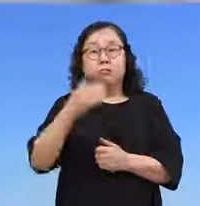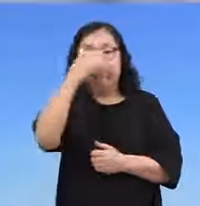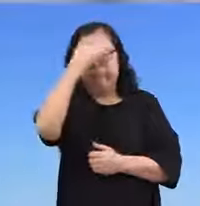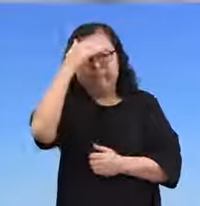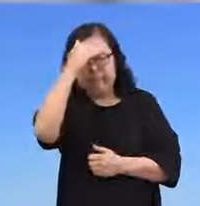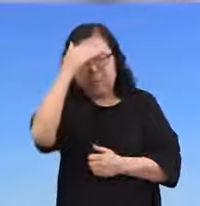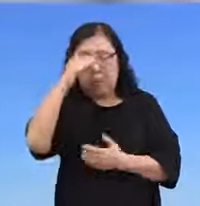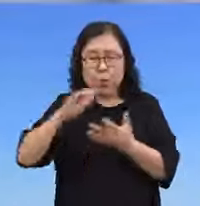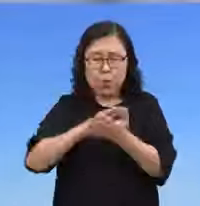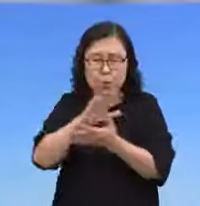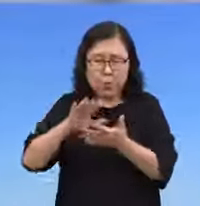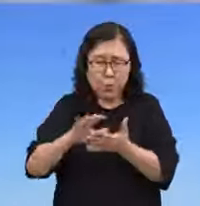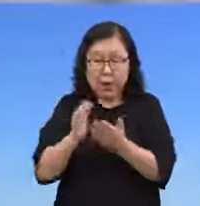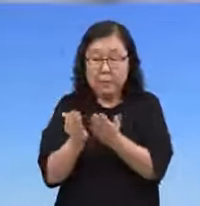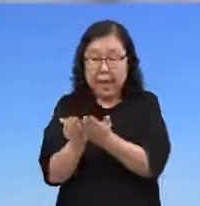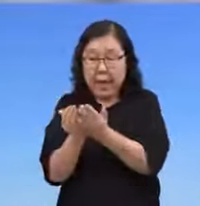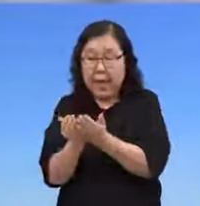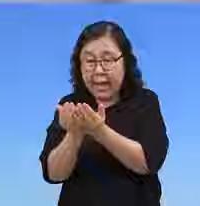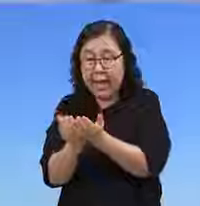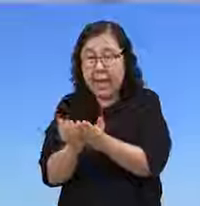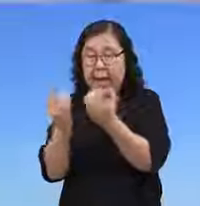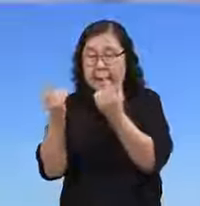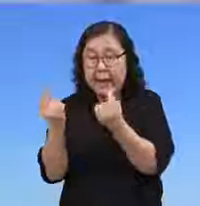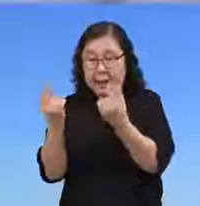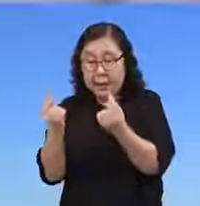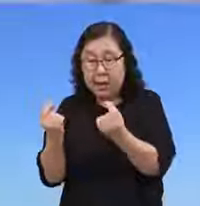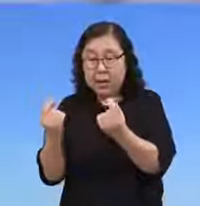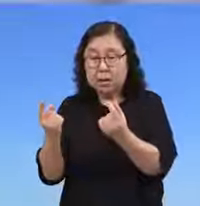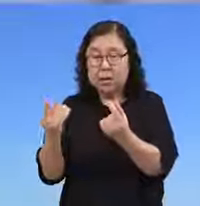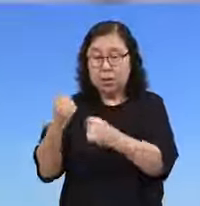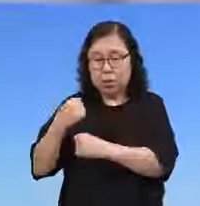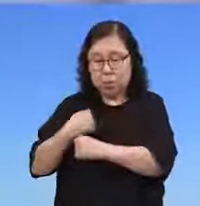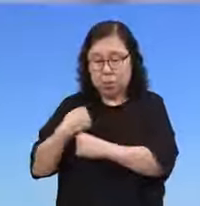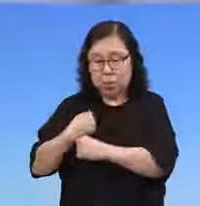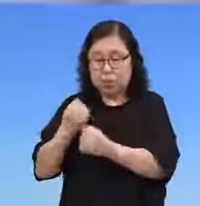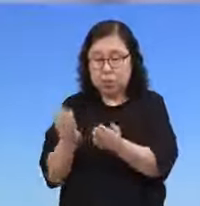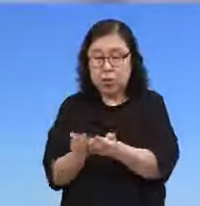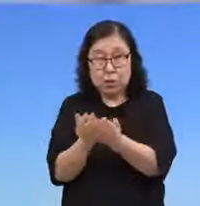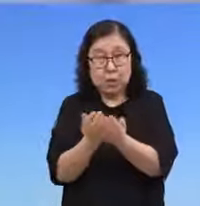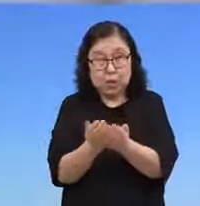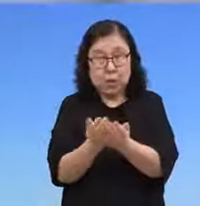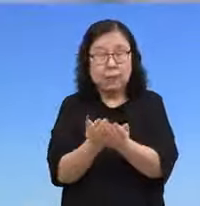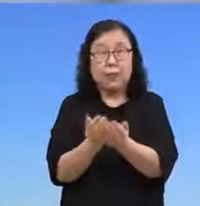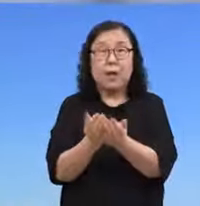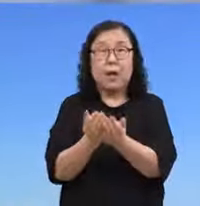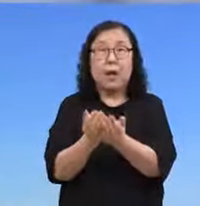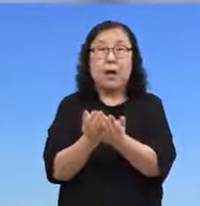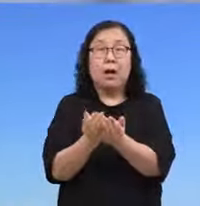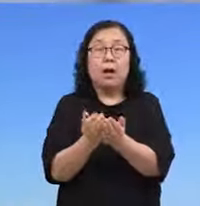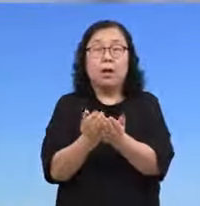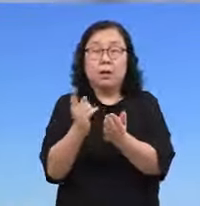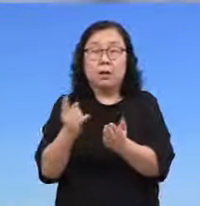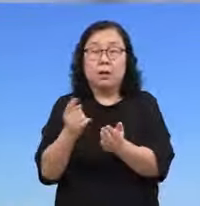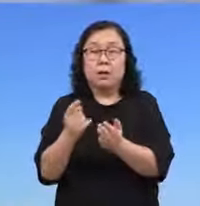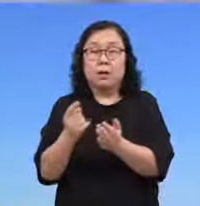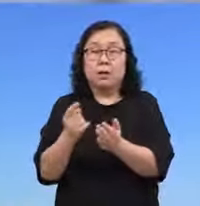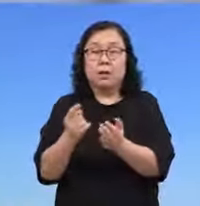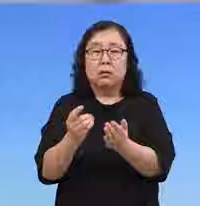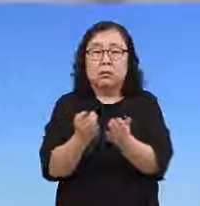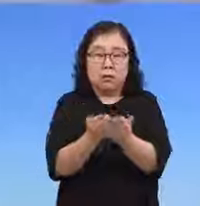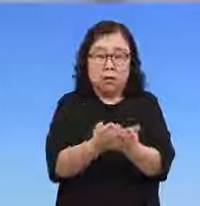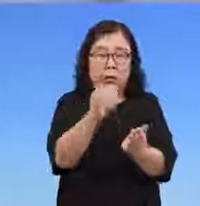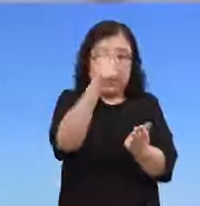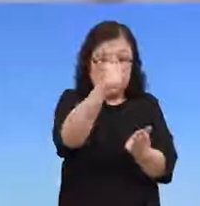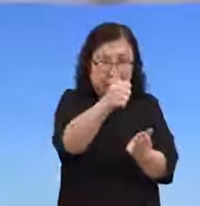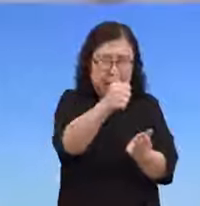유람선처럼 어수선해져 있던 그 구축함 안에서 함장이 계시고 그 함장의 명령 한마디로 다시 모든